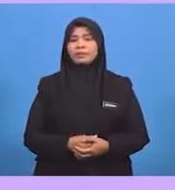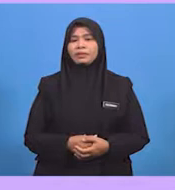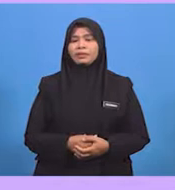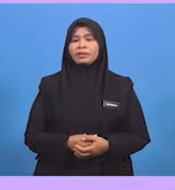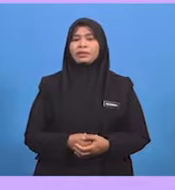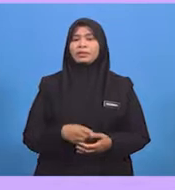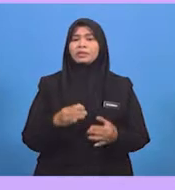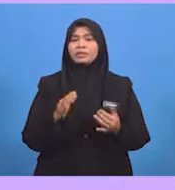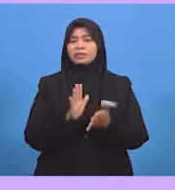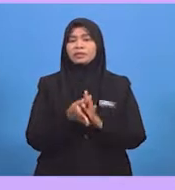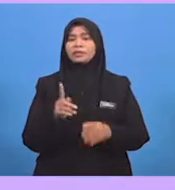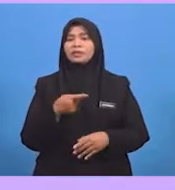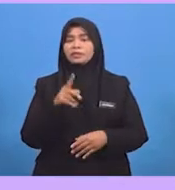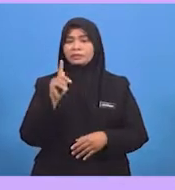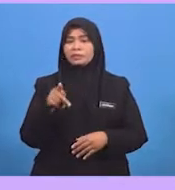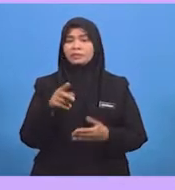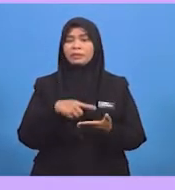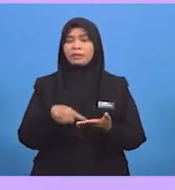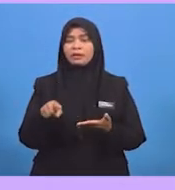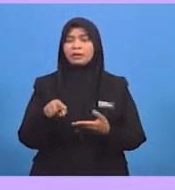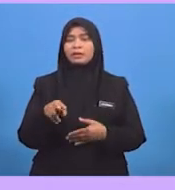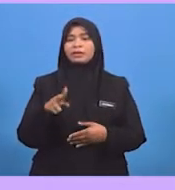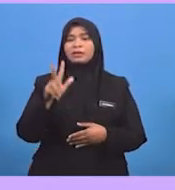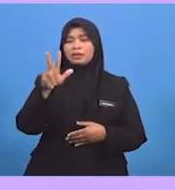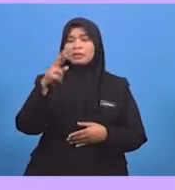Ini bermakna saya perlu bayar